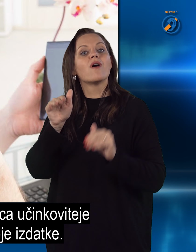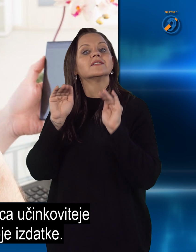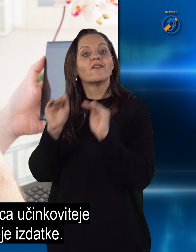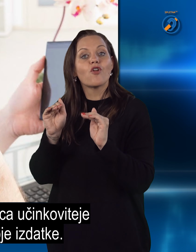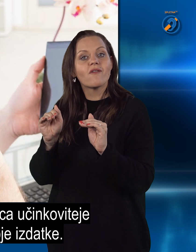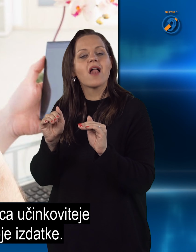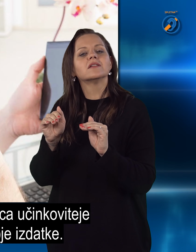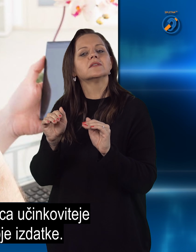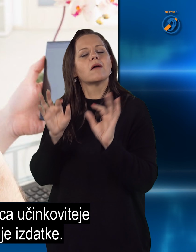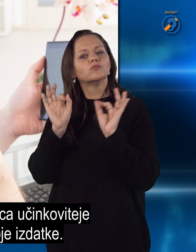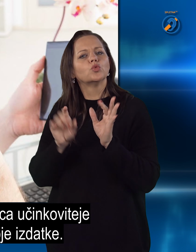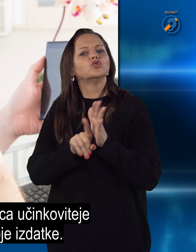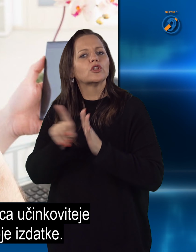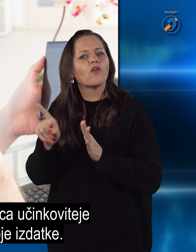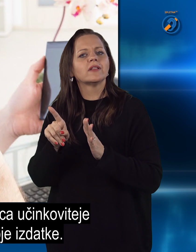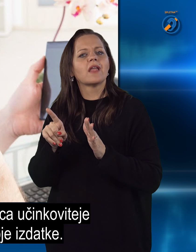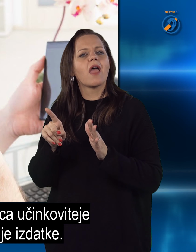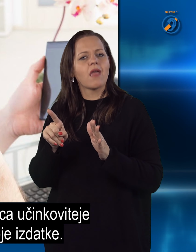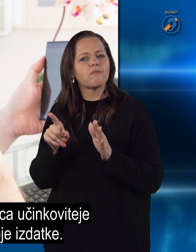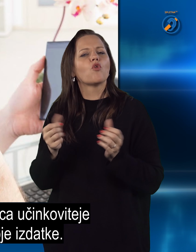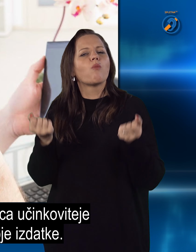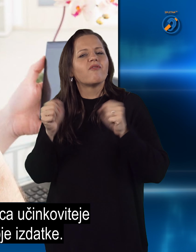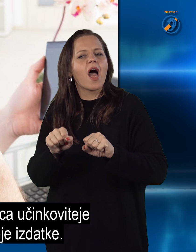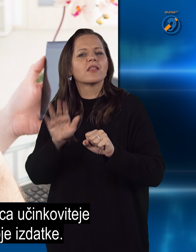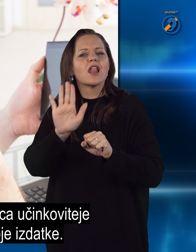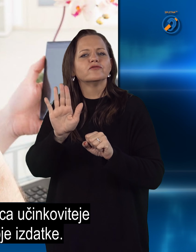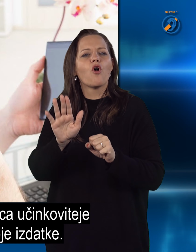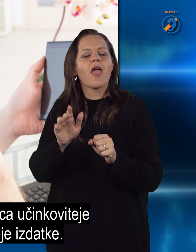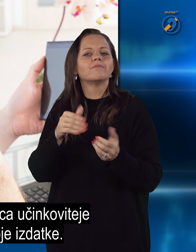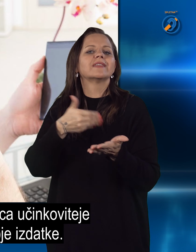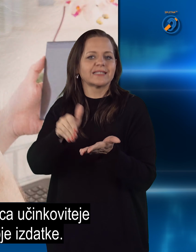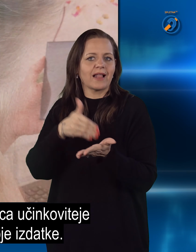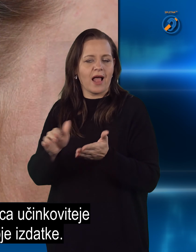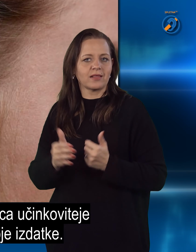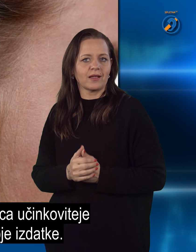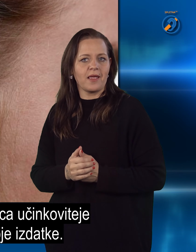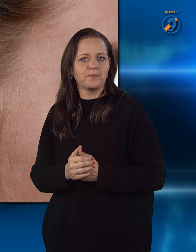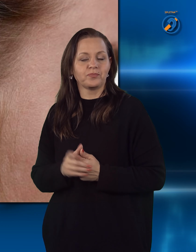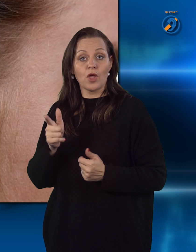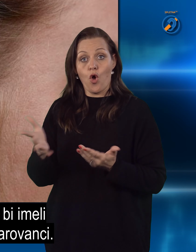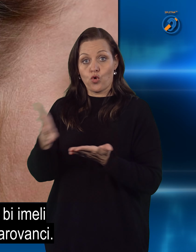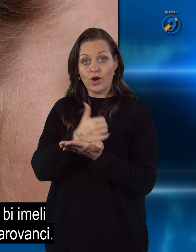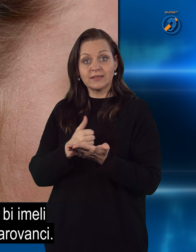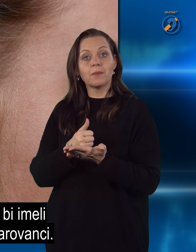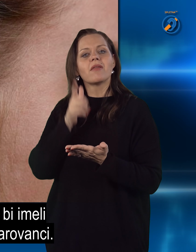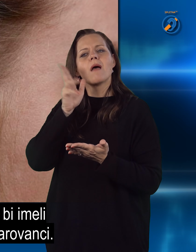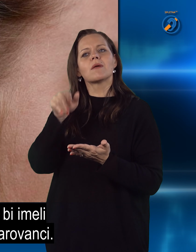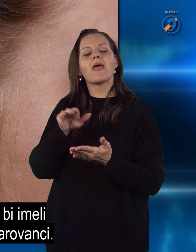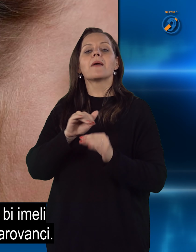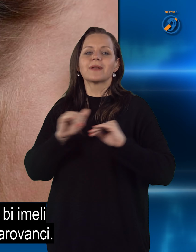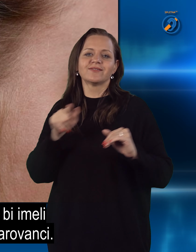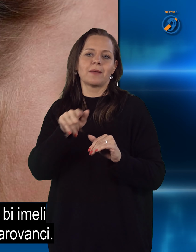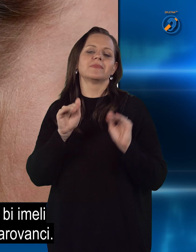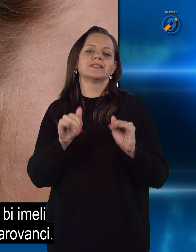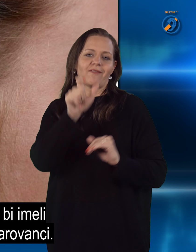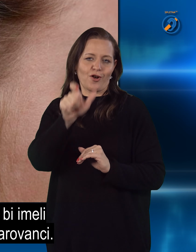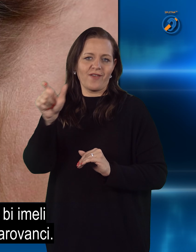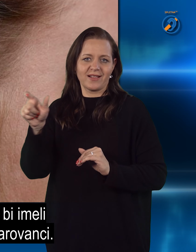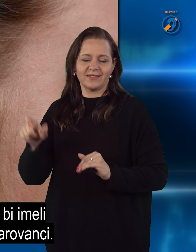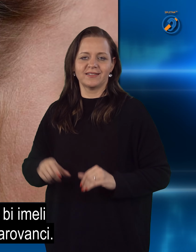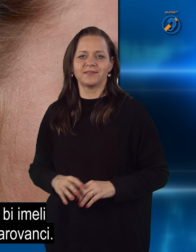Tako bo zavarovalnica učinkoviteje obvladovala svoje izdatke. Koristi pa naj bi imeli